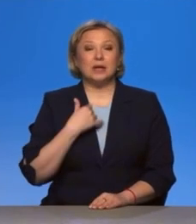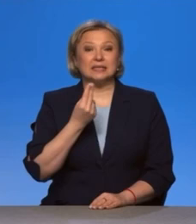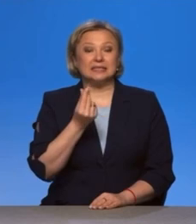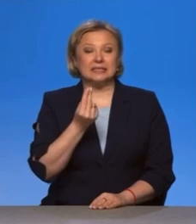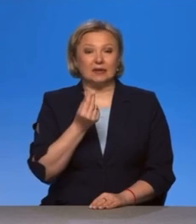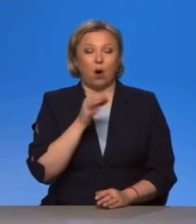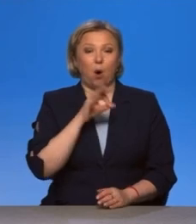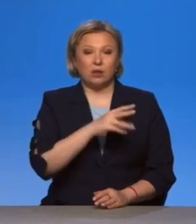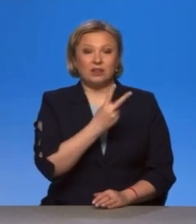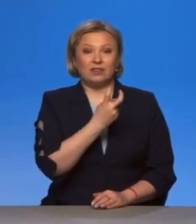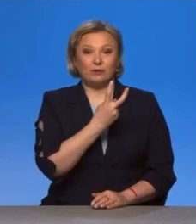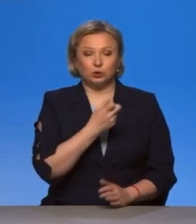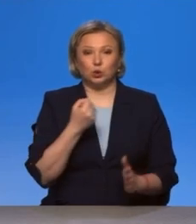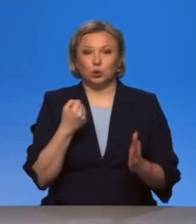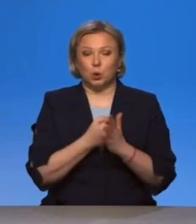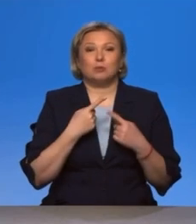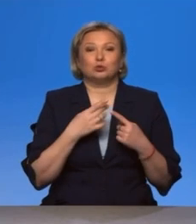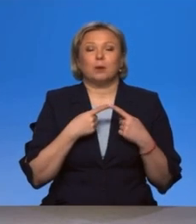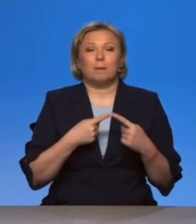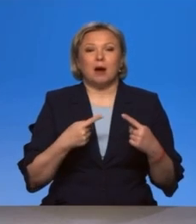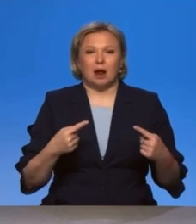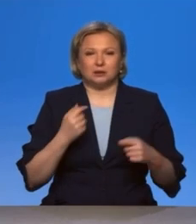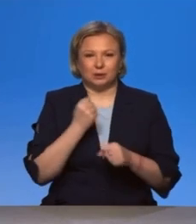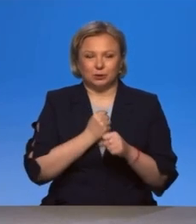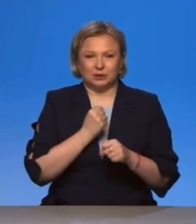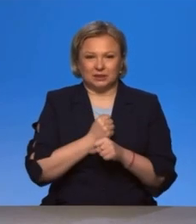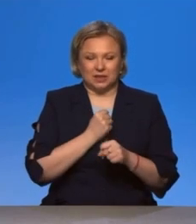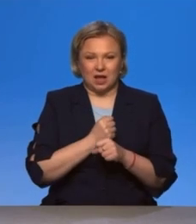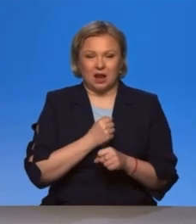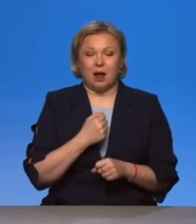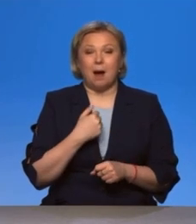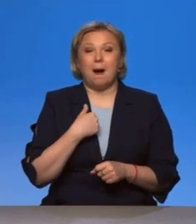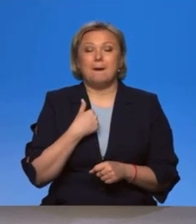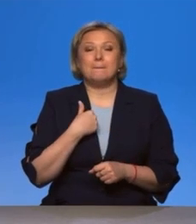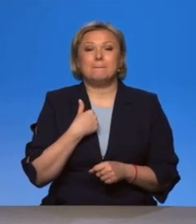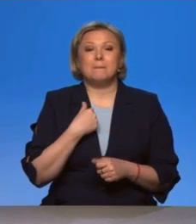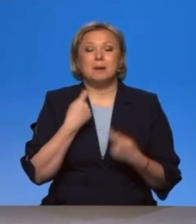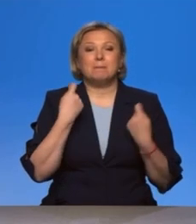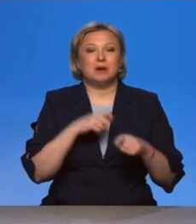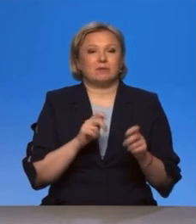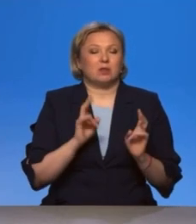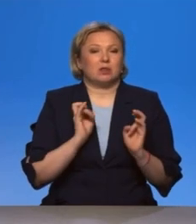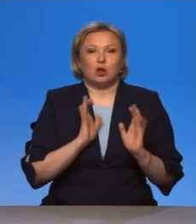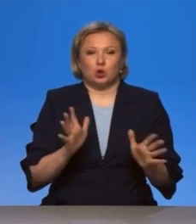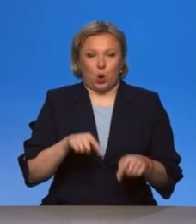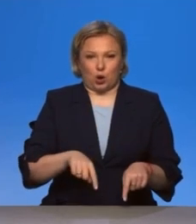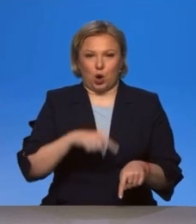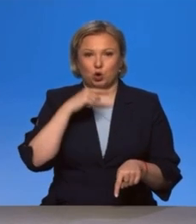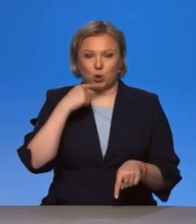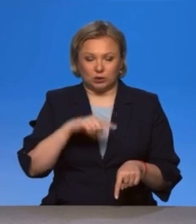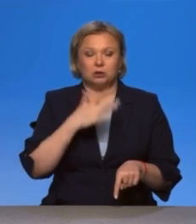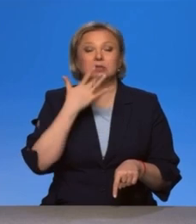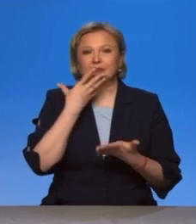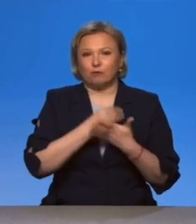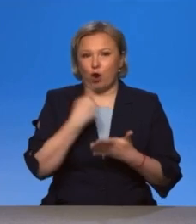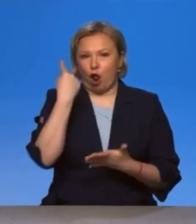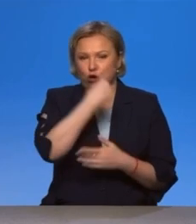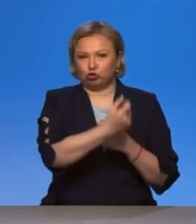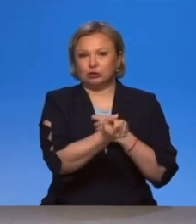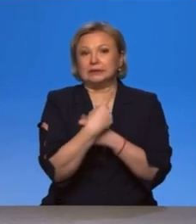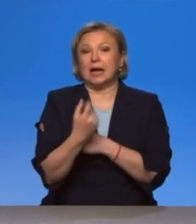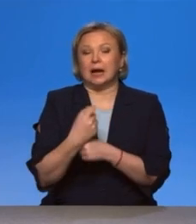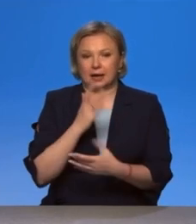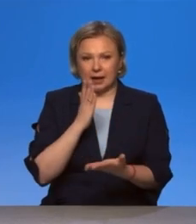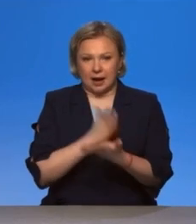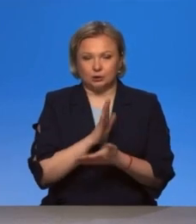до миллиона и плюс. Реализуем мы не только по России, но и страны зарубежья. Есть частные заказы. Также у нас